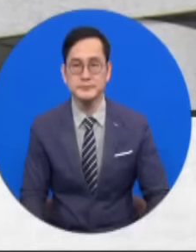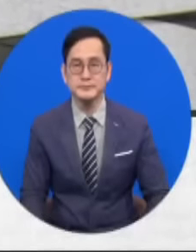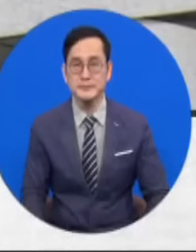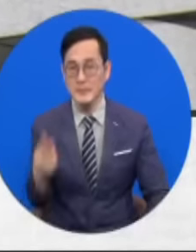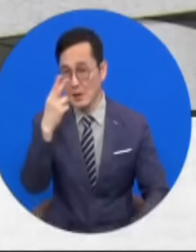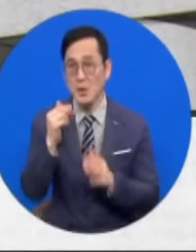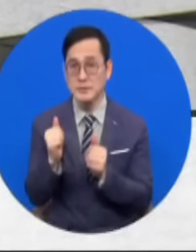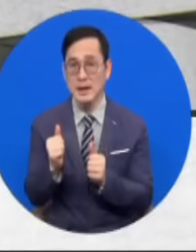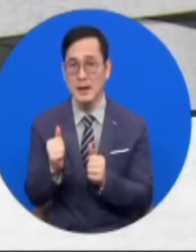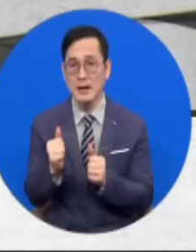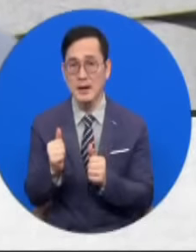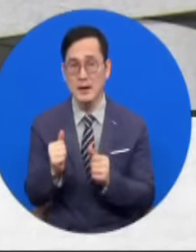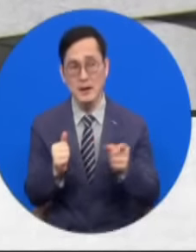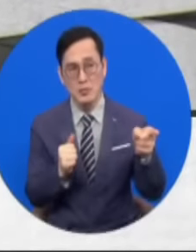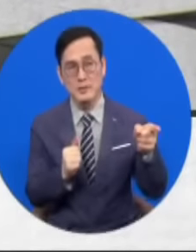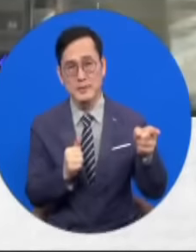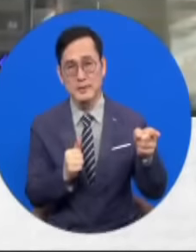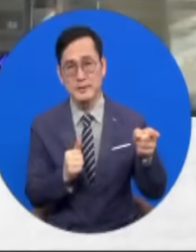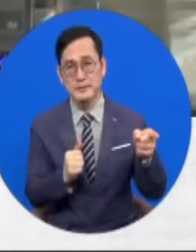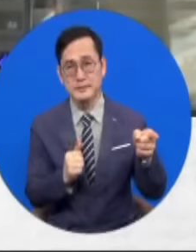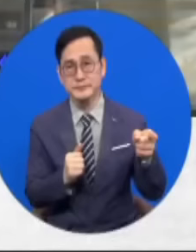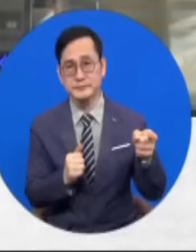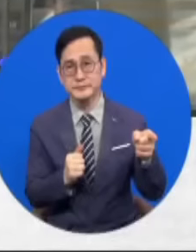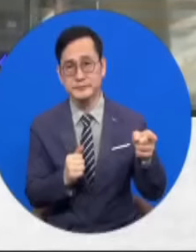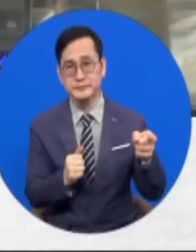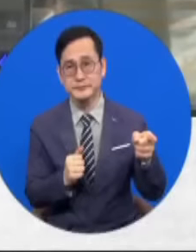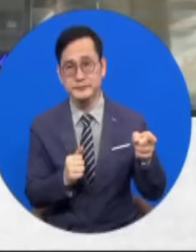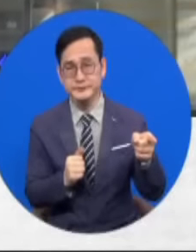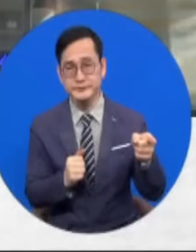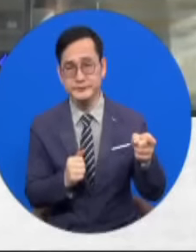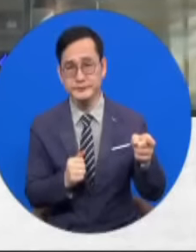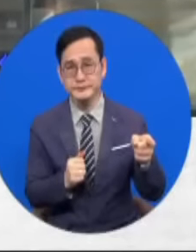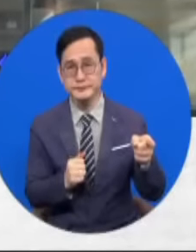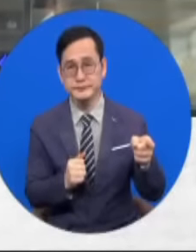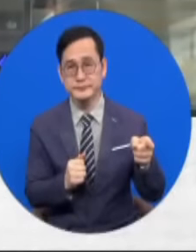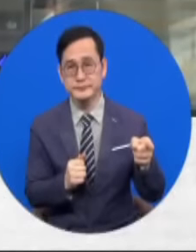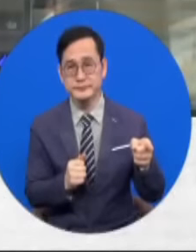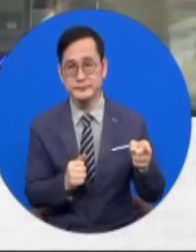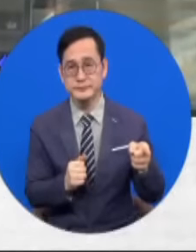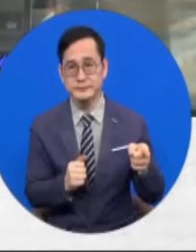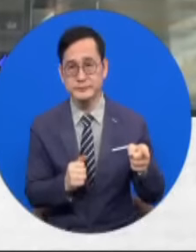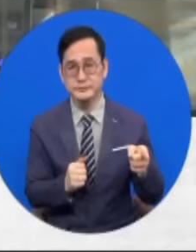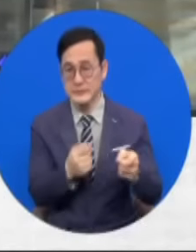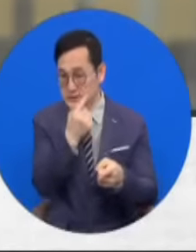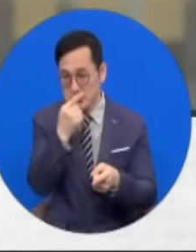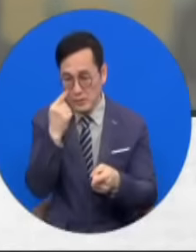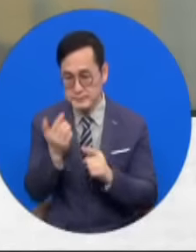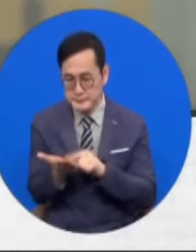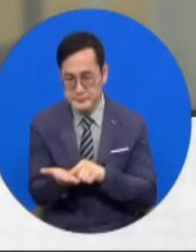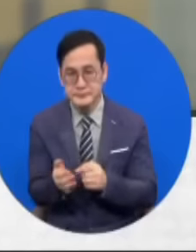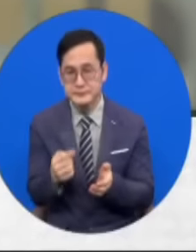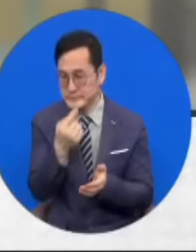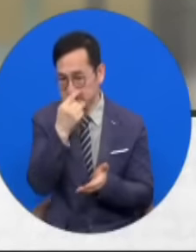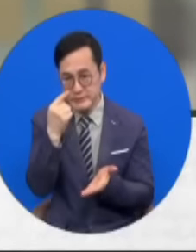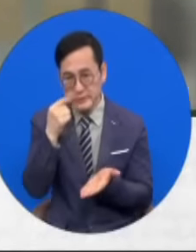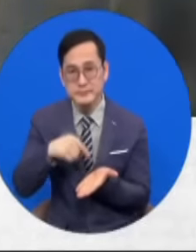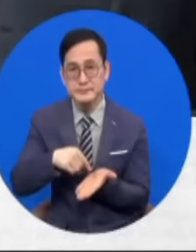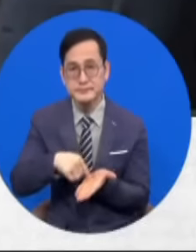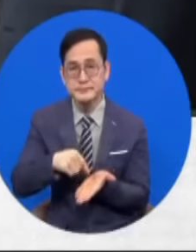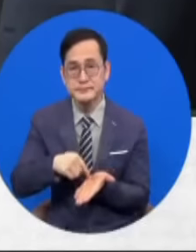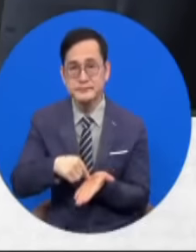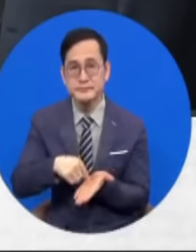검사가 외부에 꼭 법정에서 뭐 검사들은 증거를 통해 싸우지 않습니까 오히려 민주당에서 좋은 자리를 저는